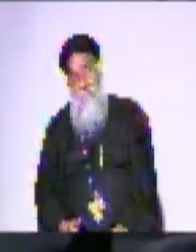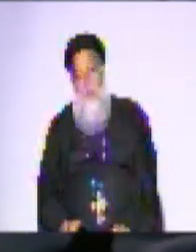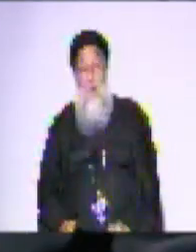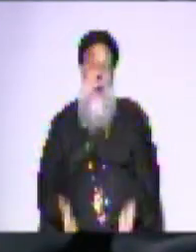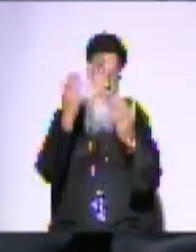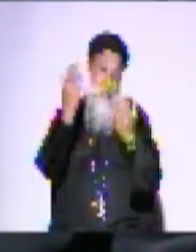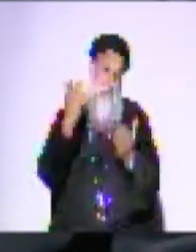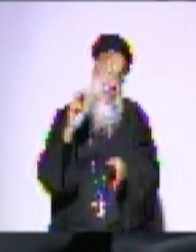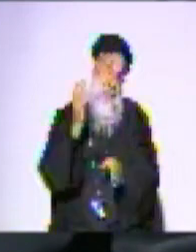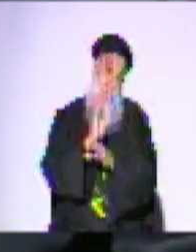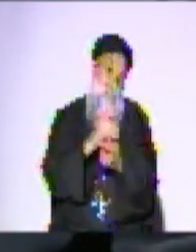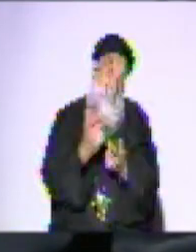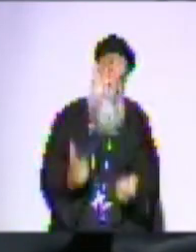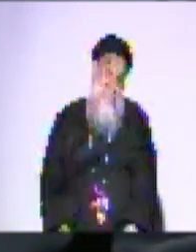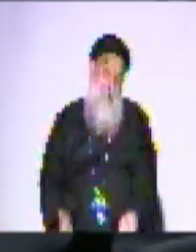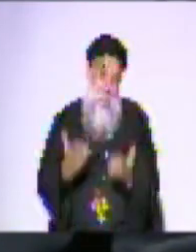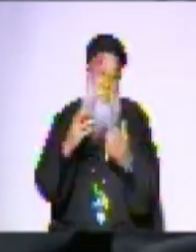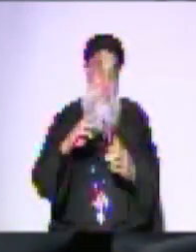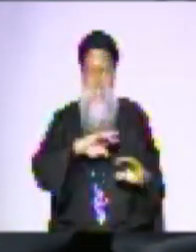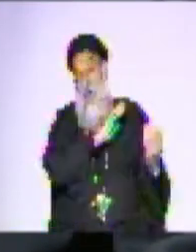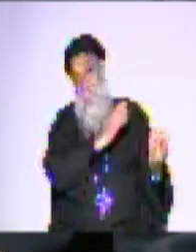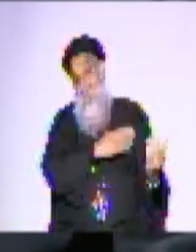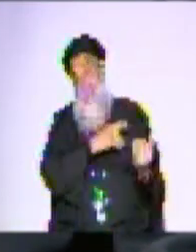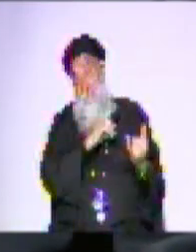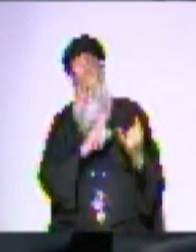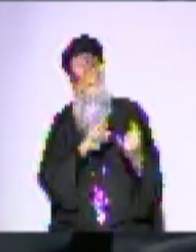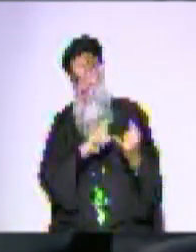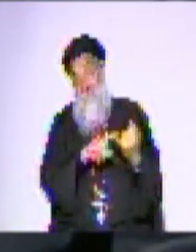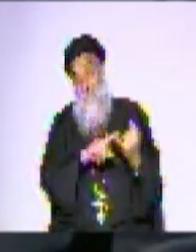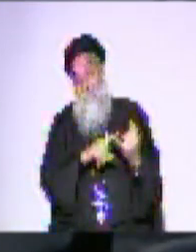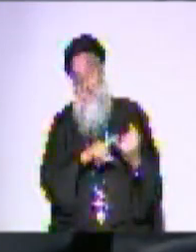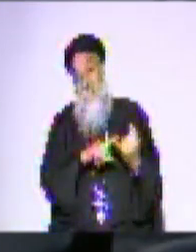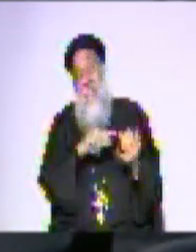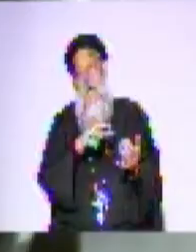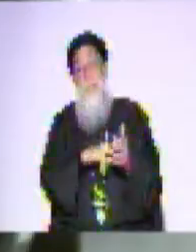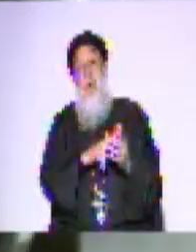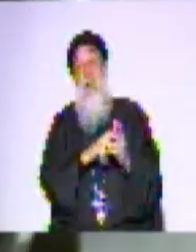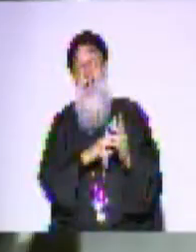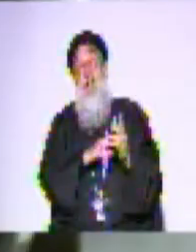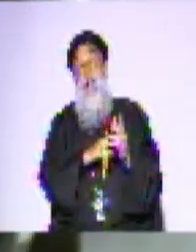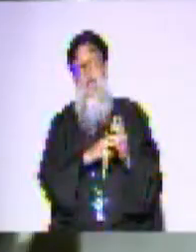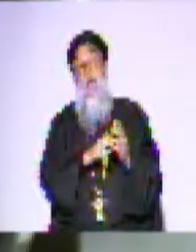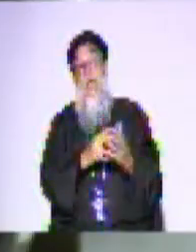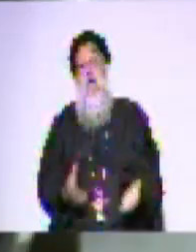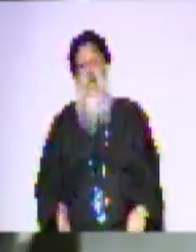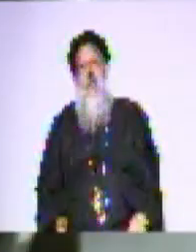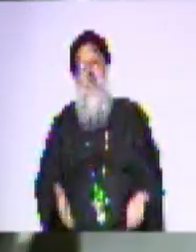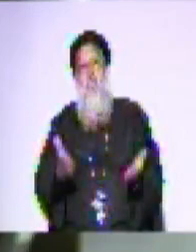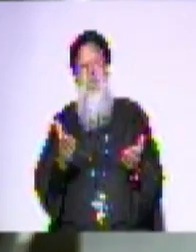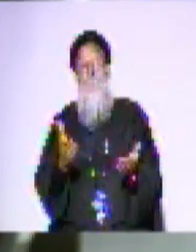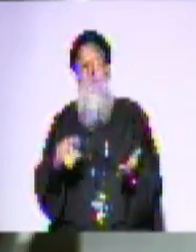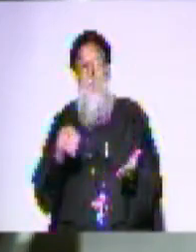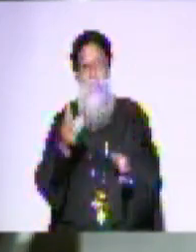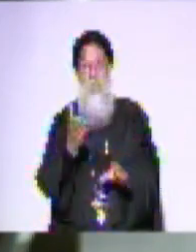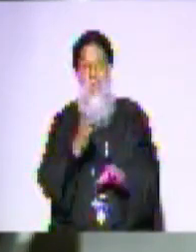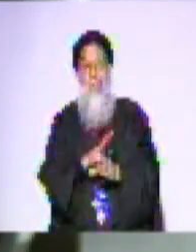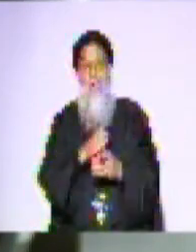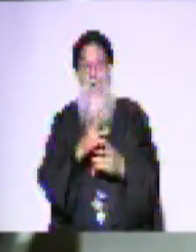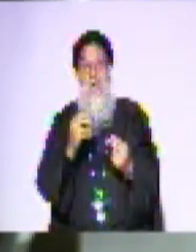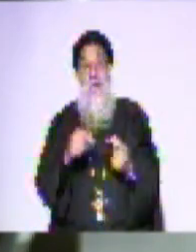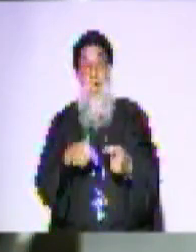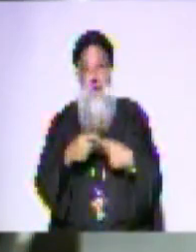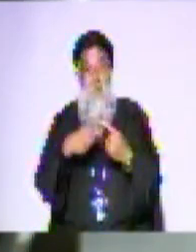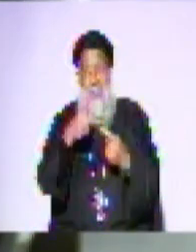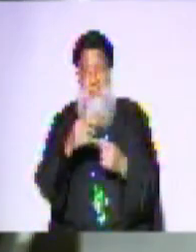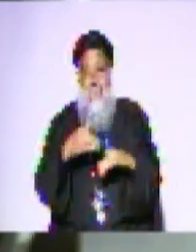أيضا معه بإيمان عمل الله الذي أقامه من الأموات. لكي كما أقيم المسيح من بين الأموات